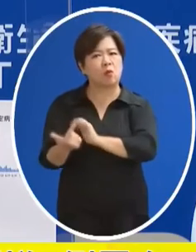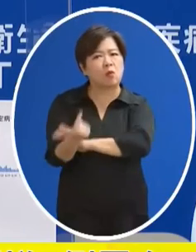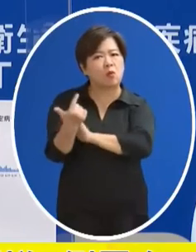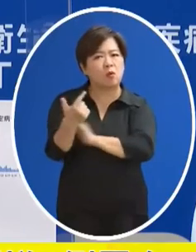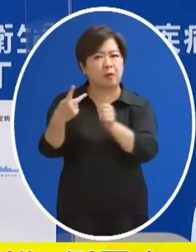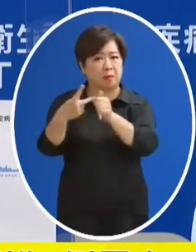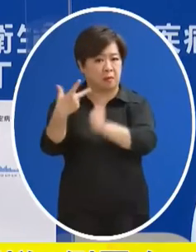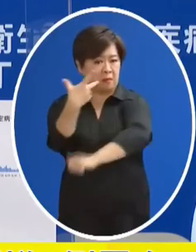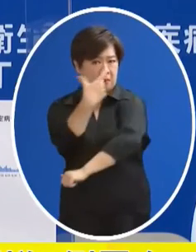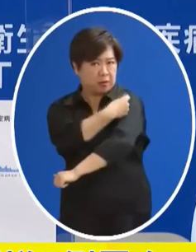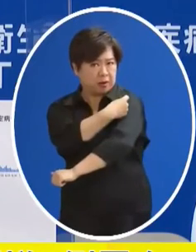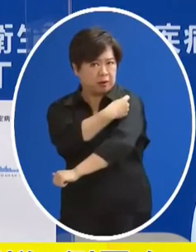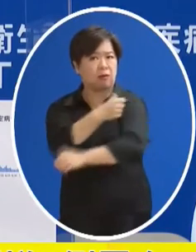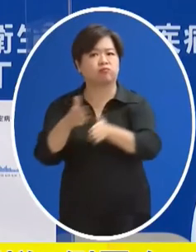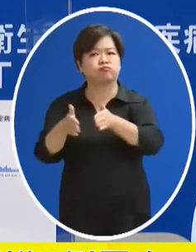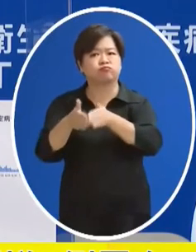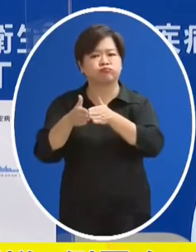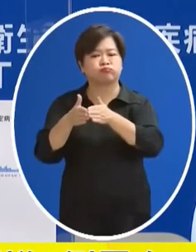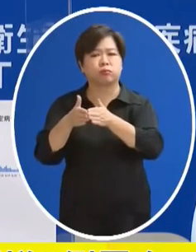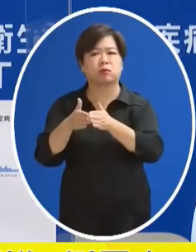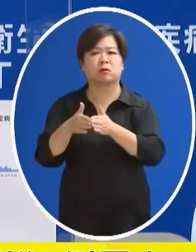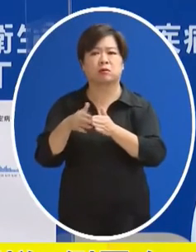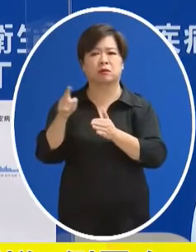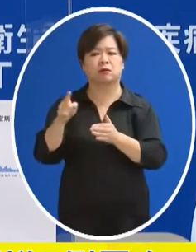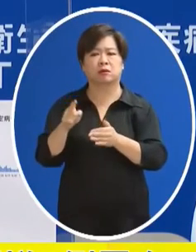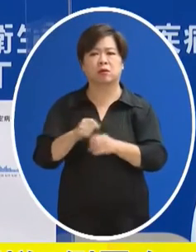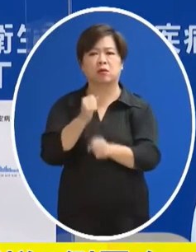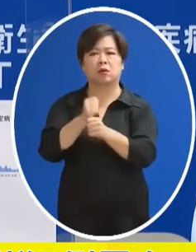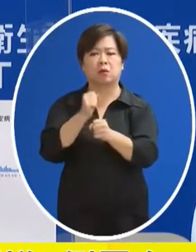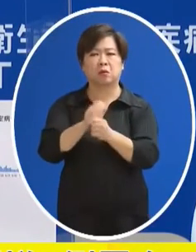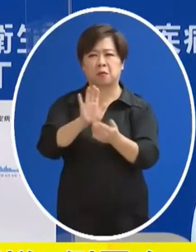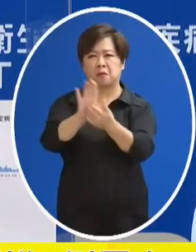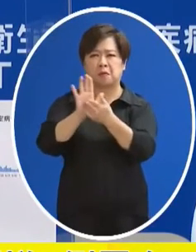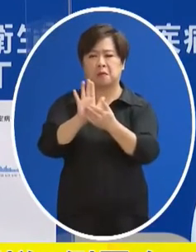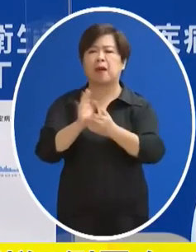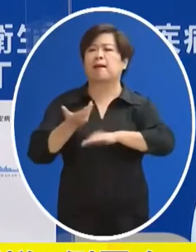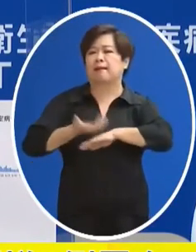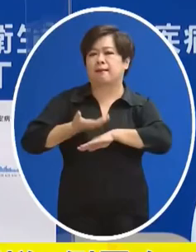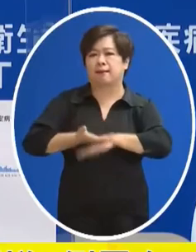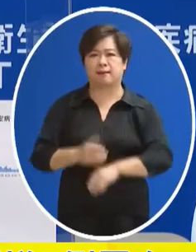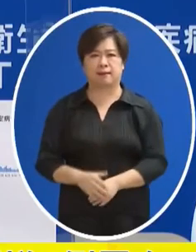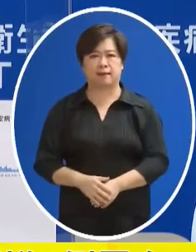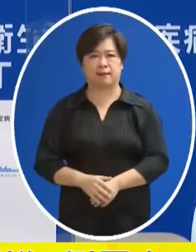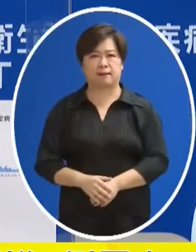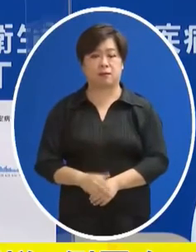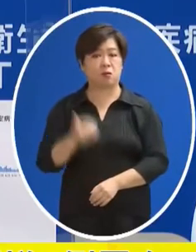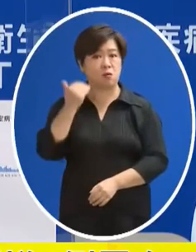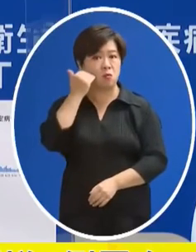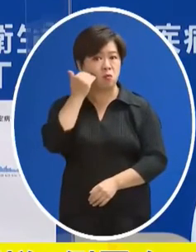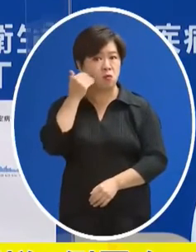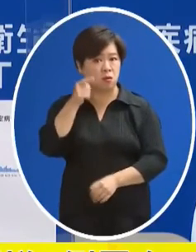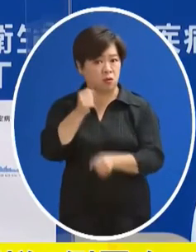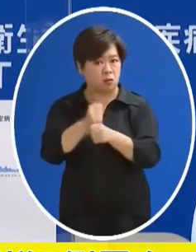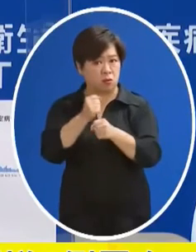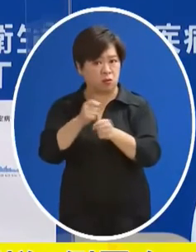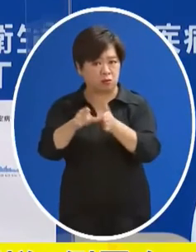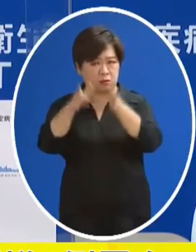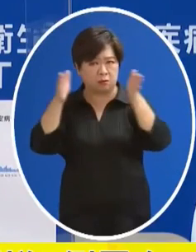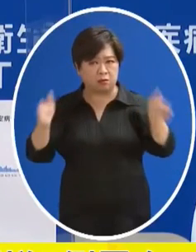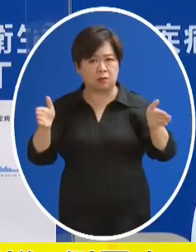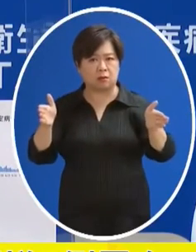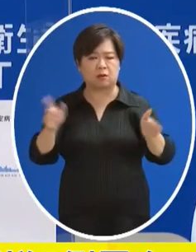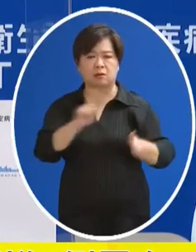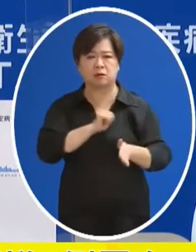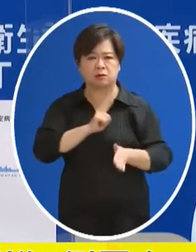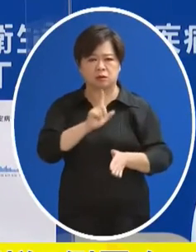剂打好，那这样的防卫力会更好。那如果在执行期间，因为本身的器